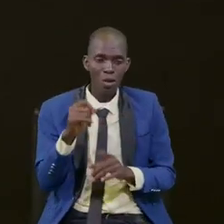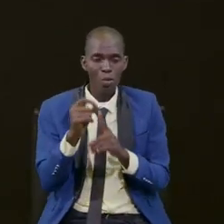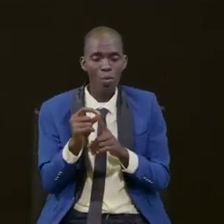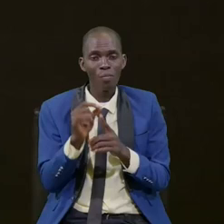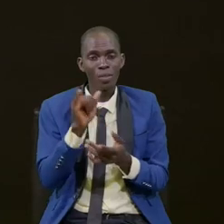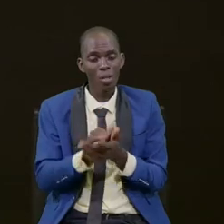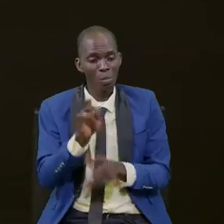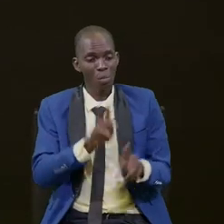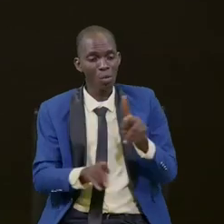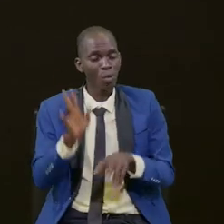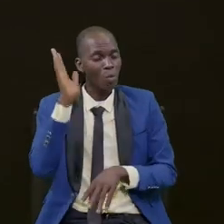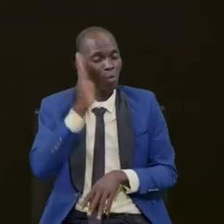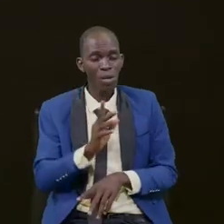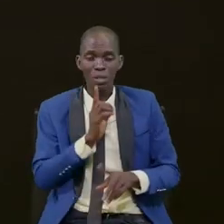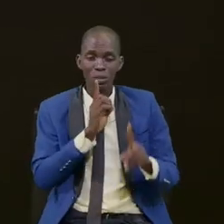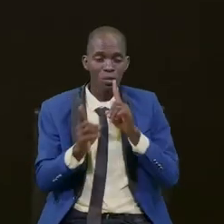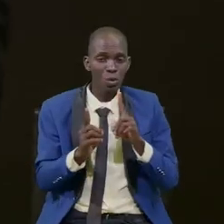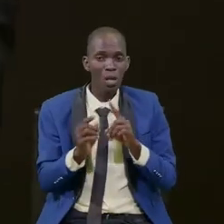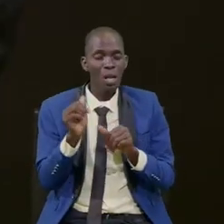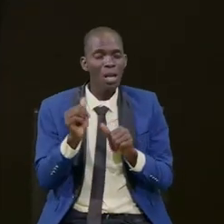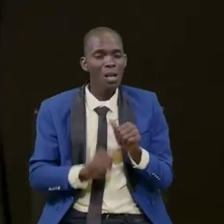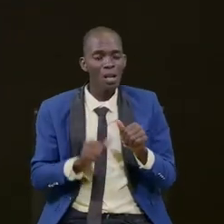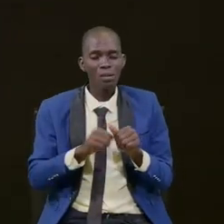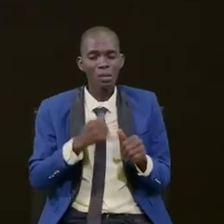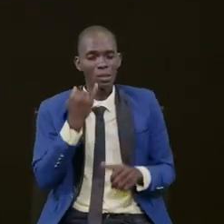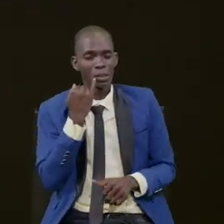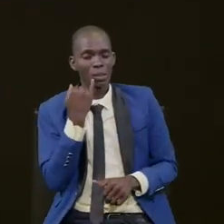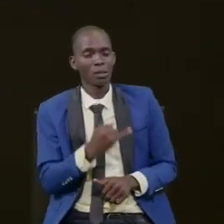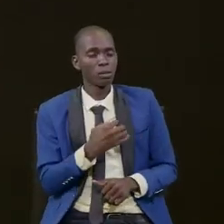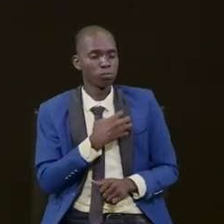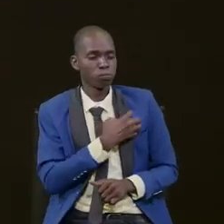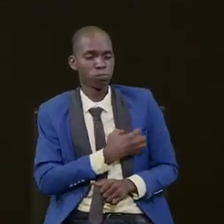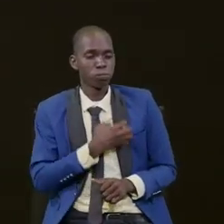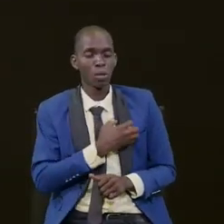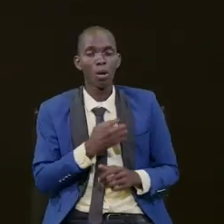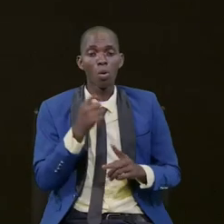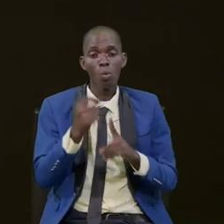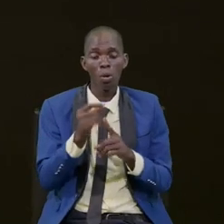tromperie. Les hommes rendront compte de toute parole d'envie.